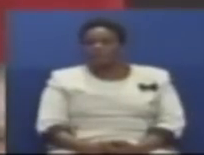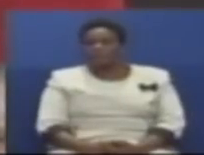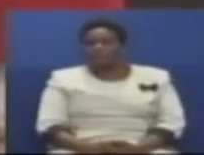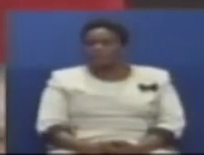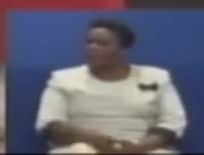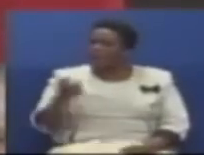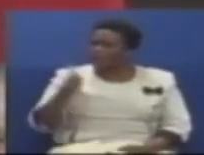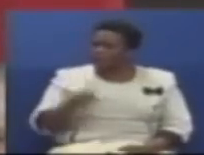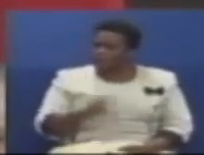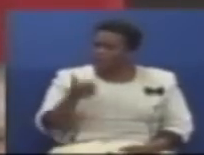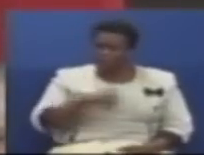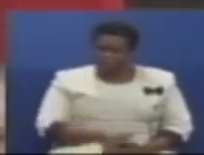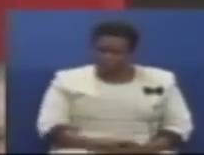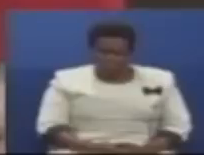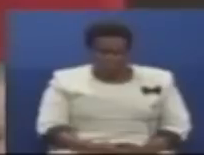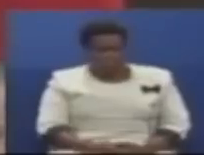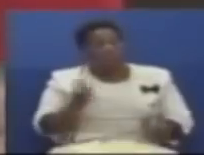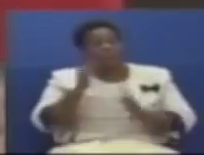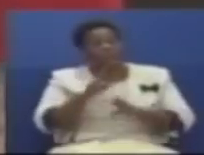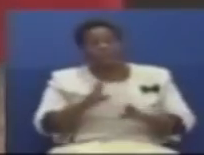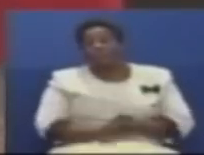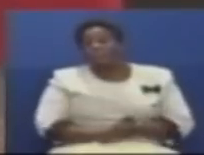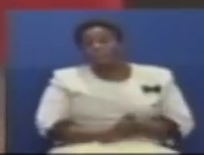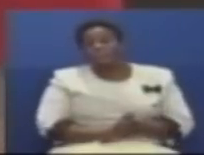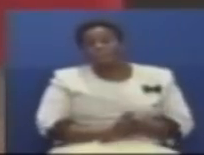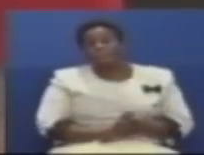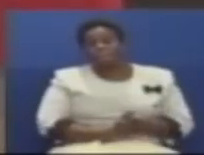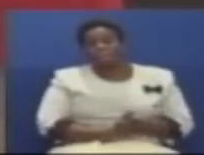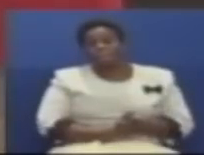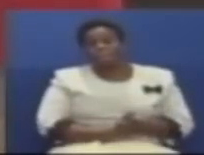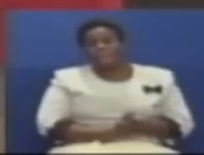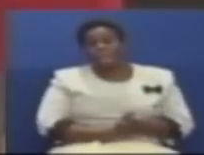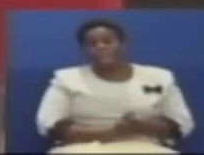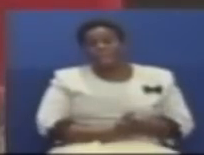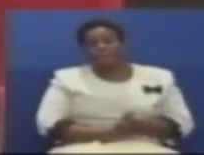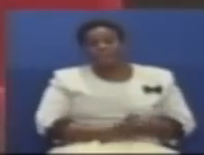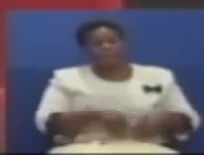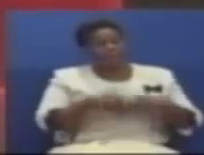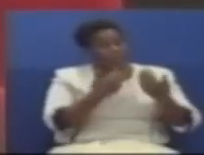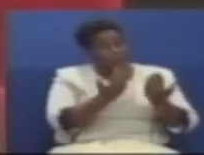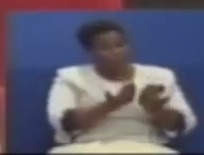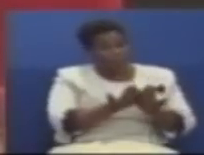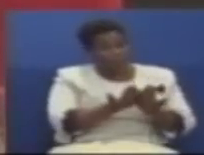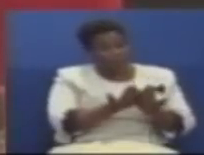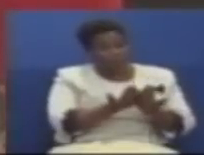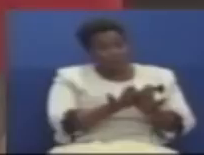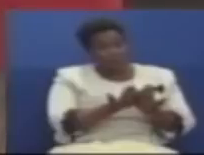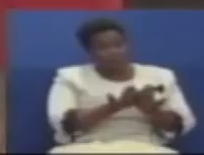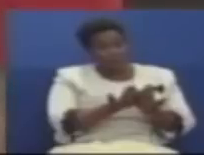Bado. Malizia sentensi yako tu. Namalizia kwamba naomba sana serikali